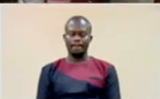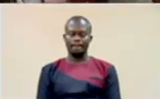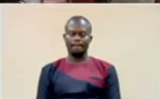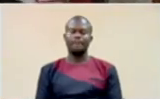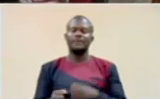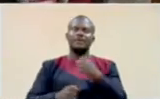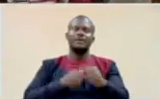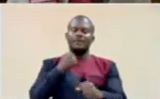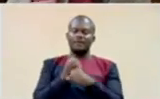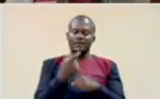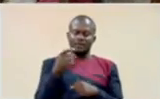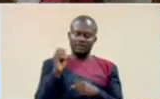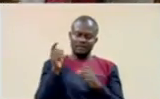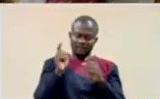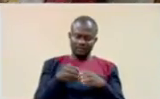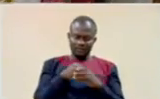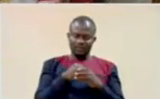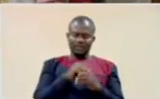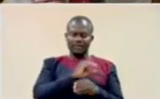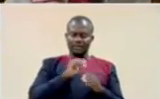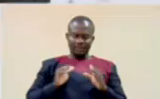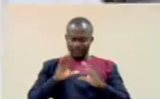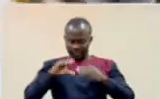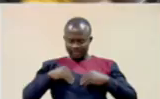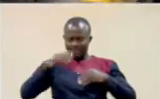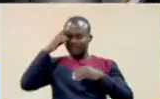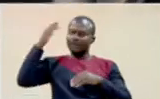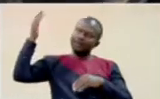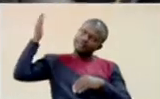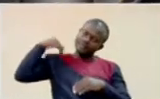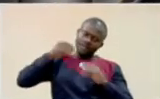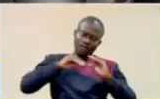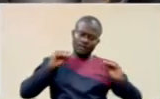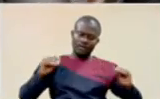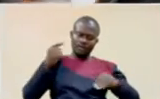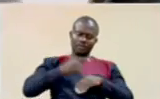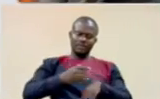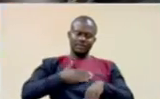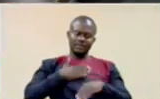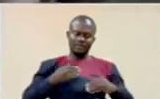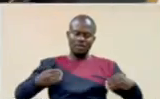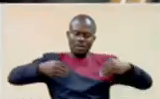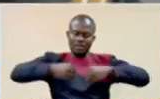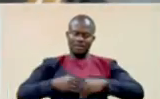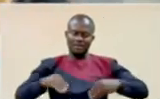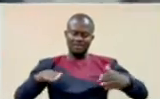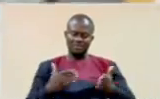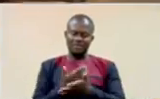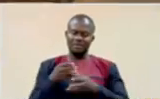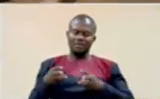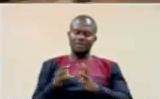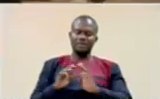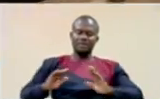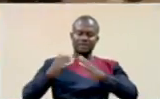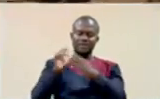imyaka isaga ijana n'imyemerere ya gikristo igeze mu Rwanda bamwe bakuze yuko uburyo kuri Noheli ari umunsi bishimiraga kwambara umwenda mushya ku buryo imisozi myinshi